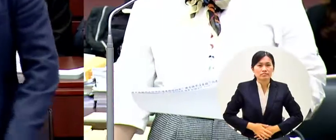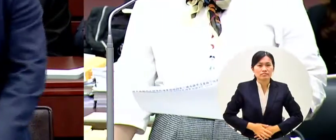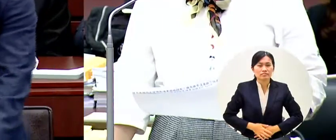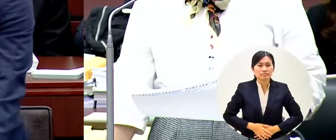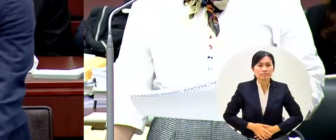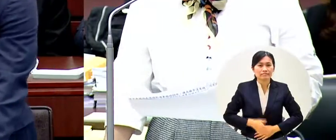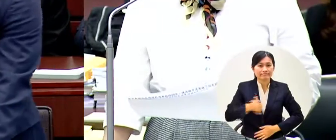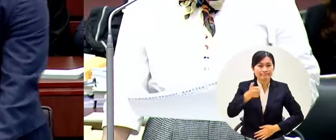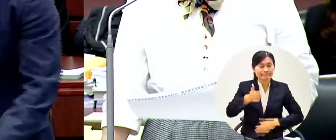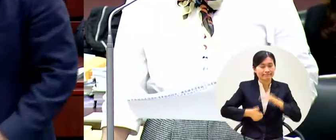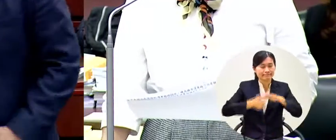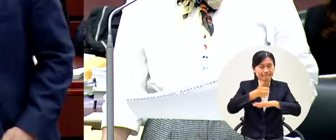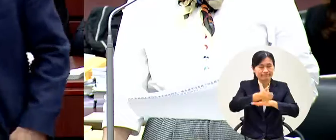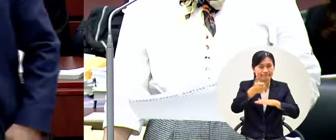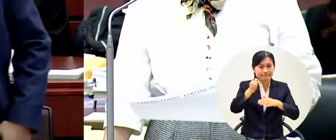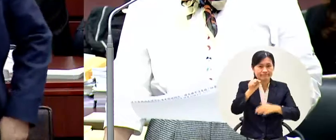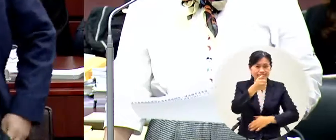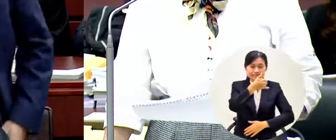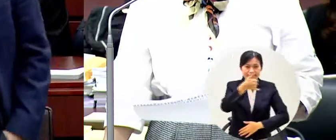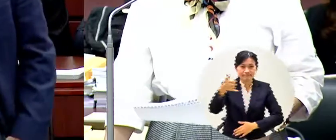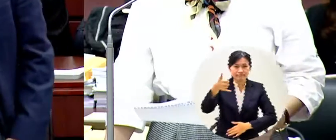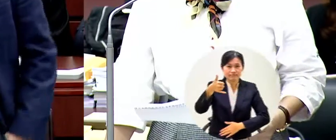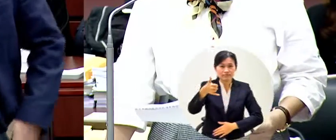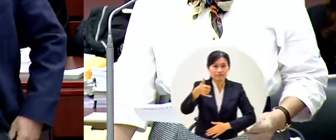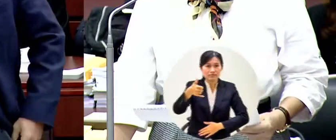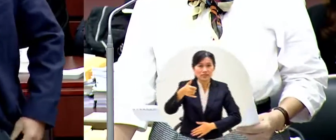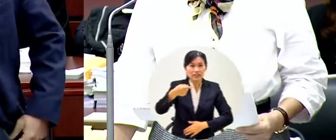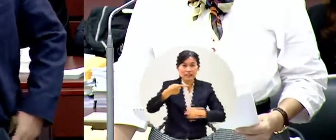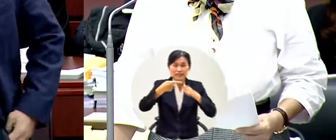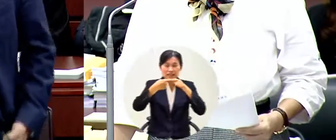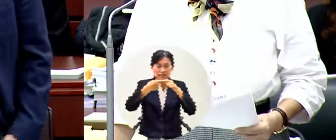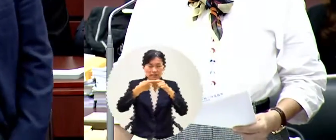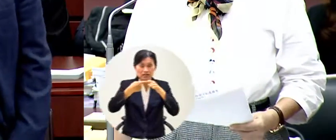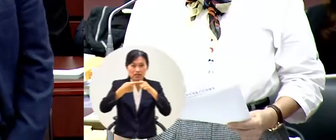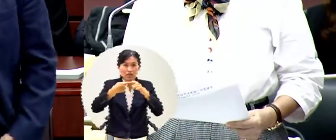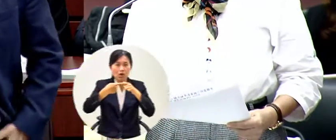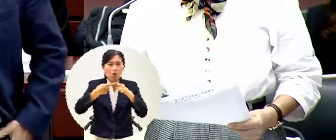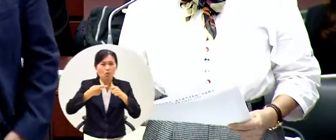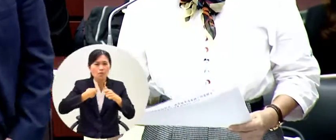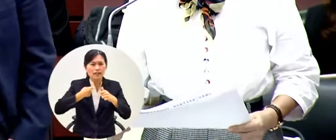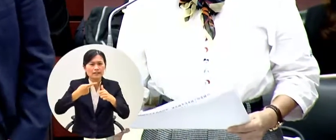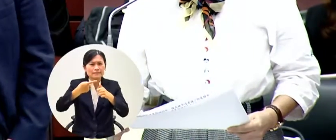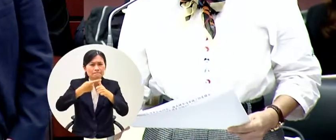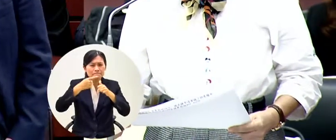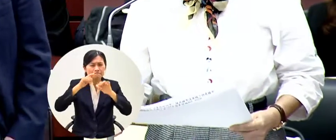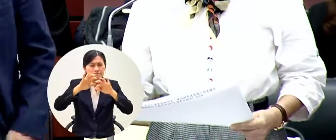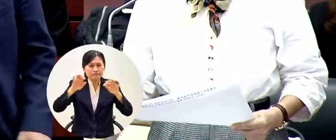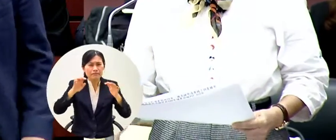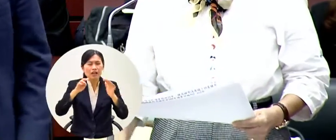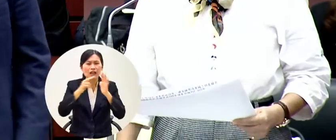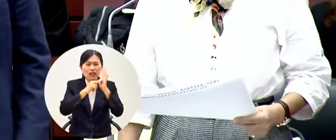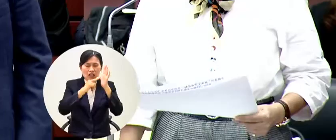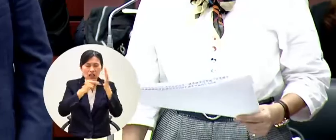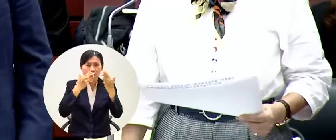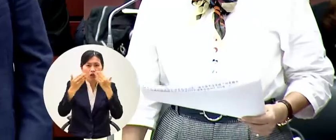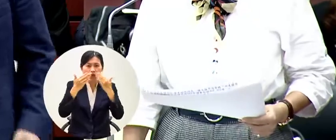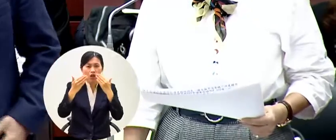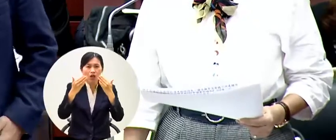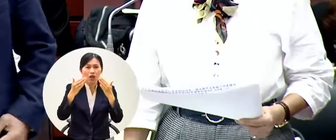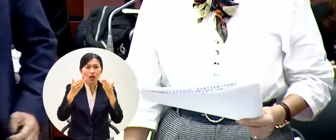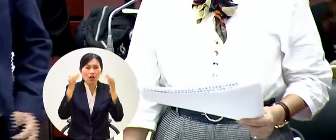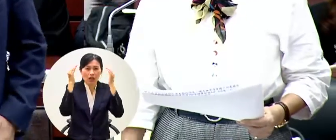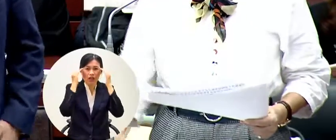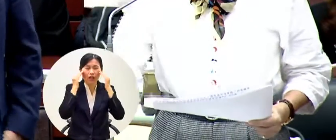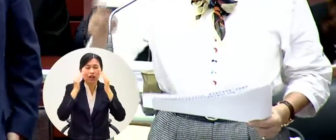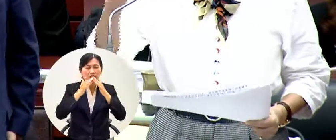謝謝議員第一個我們要先了解就是說先澄清一下韓市長是請假對不對